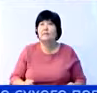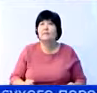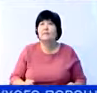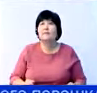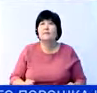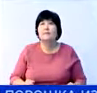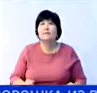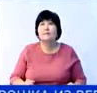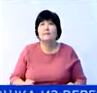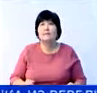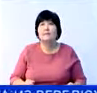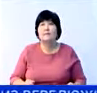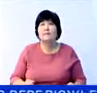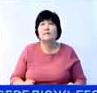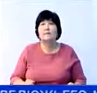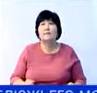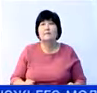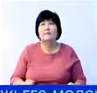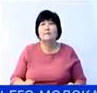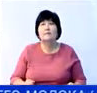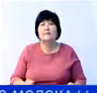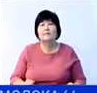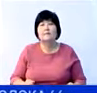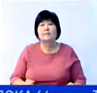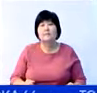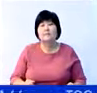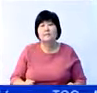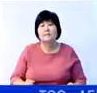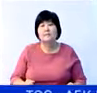Алина Параджан, Гульзат Бахчан, Кызы Бугинбай Басилов, Турихан Кожахметов, телеканал Кызылорда.